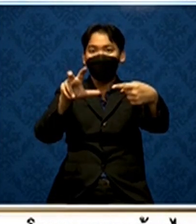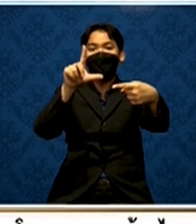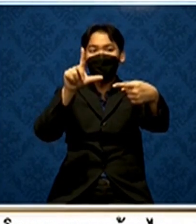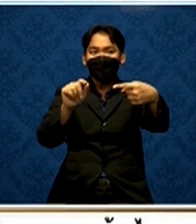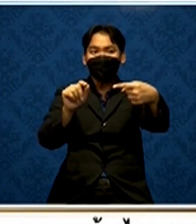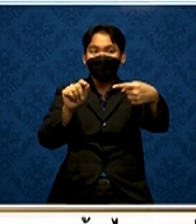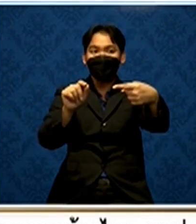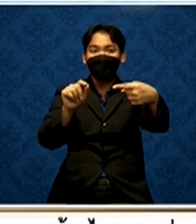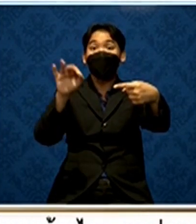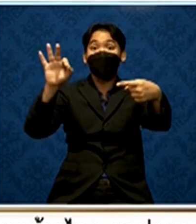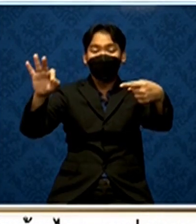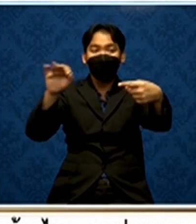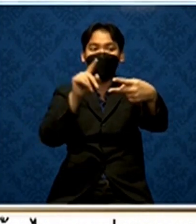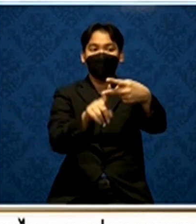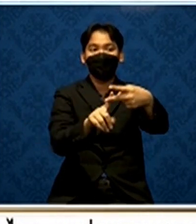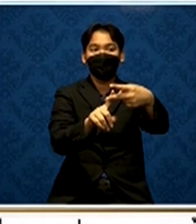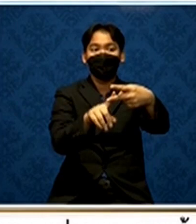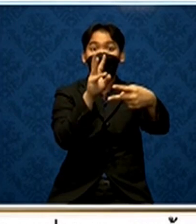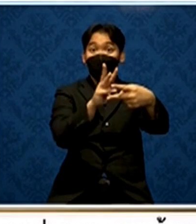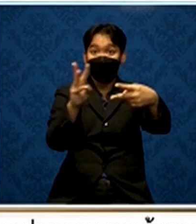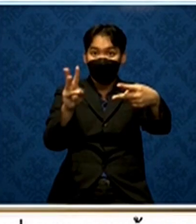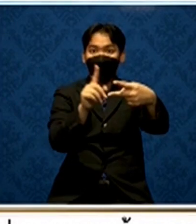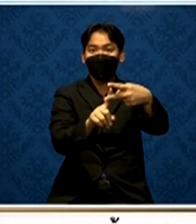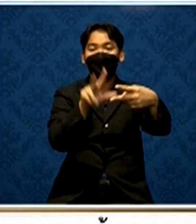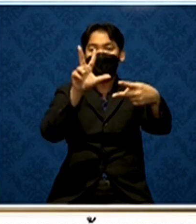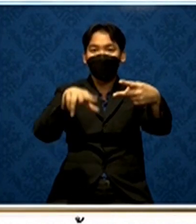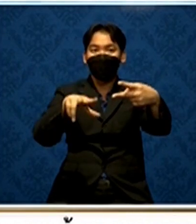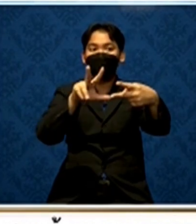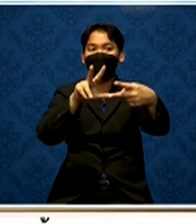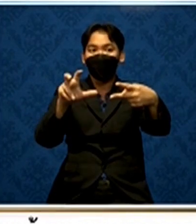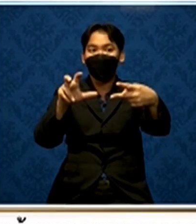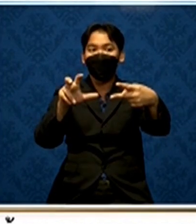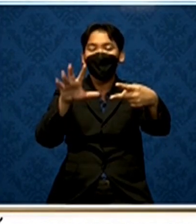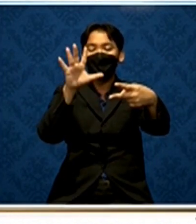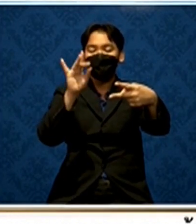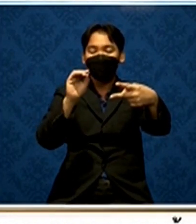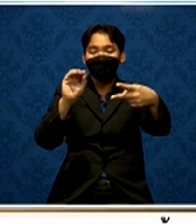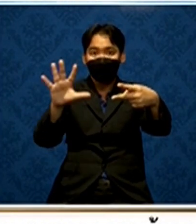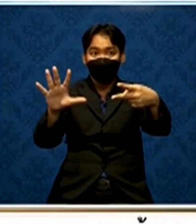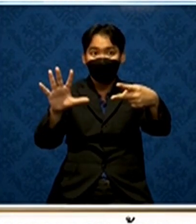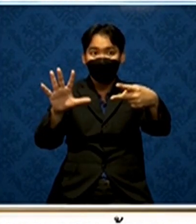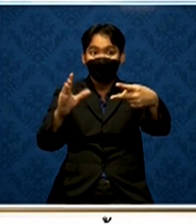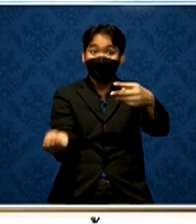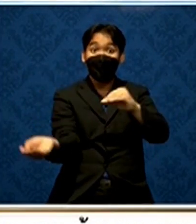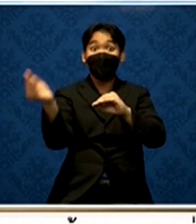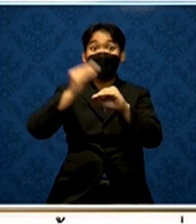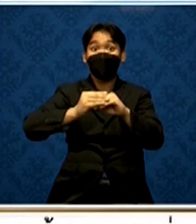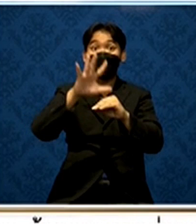บาทปี2566ครับ 3,385 บาทเพิ่มขึ้น56บาทครับ